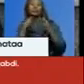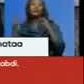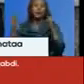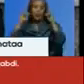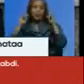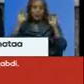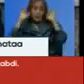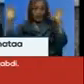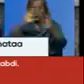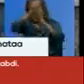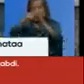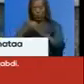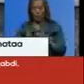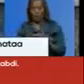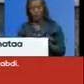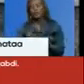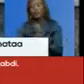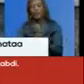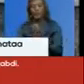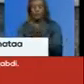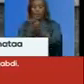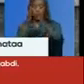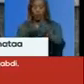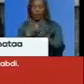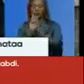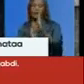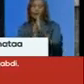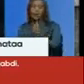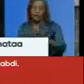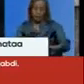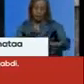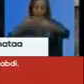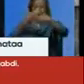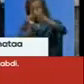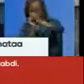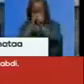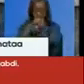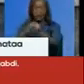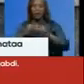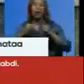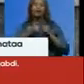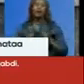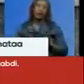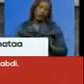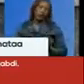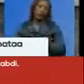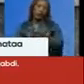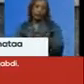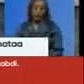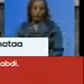የሚሰማበት ሁላችንም የሚያሳትፍ ዴሞክራሲያዊ ስርዓት የመገንባቱን ትግል አጠናክረን